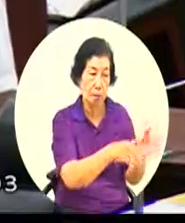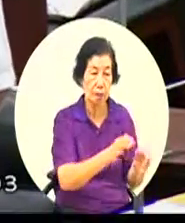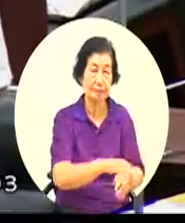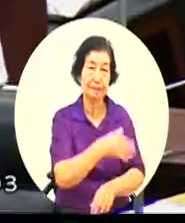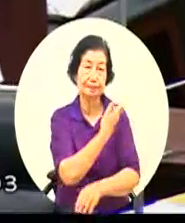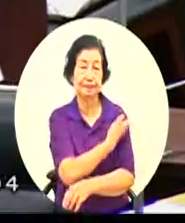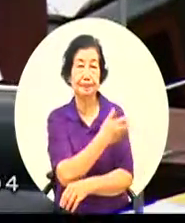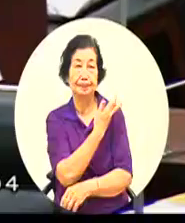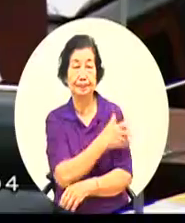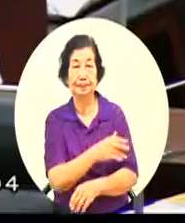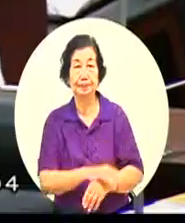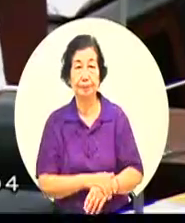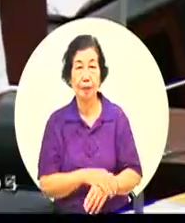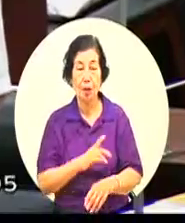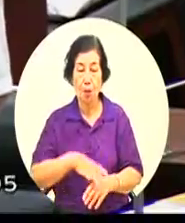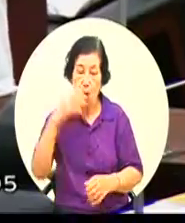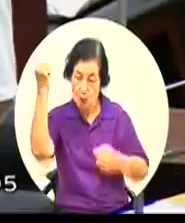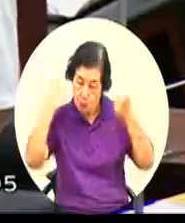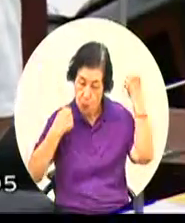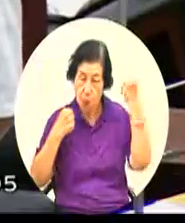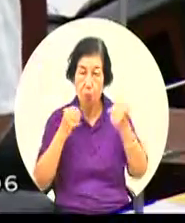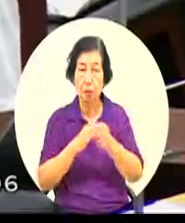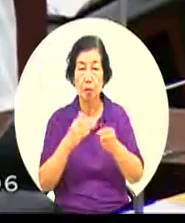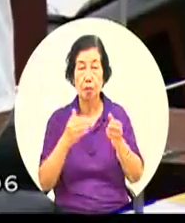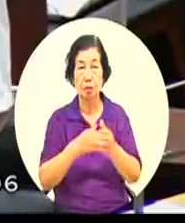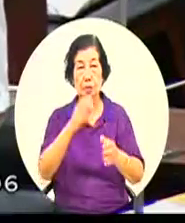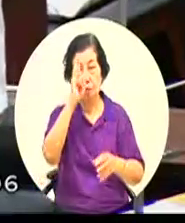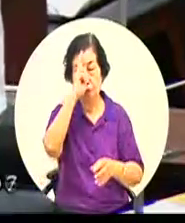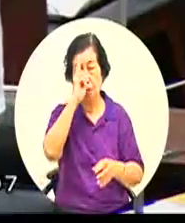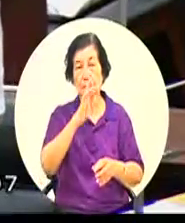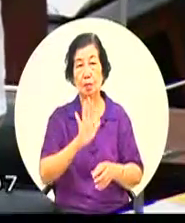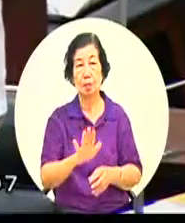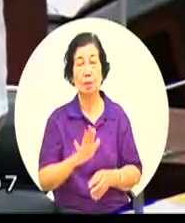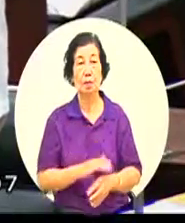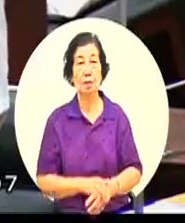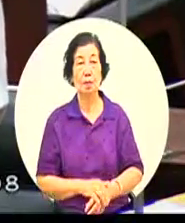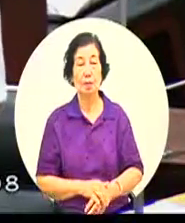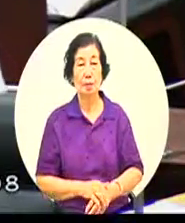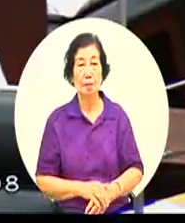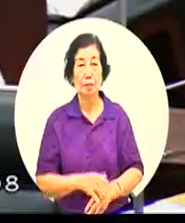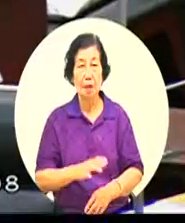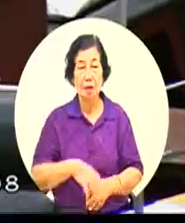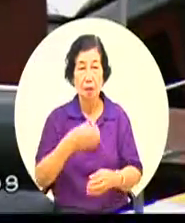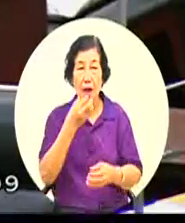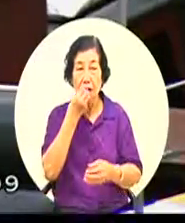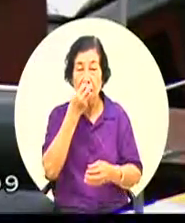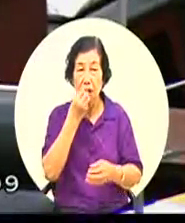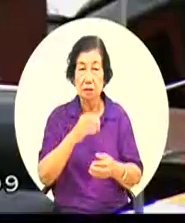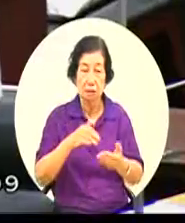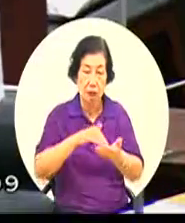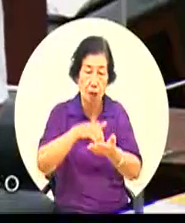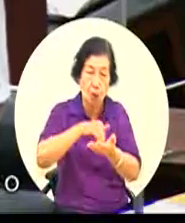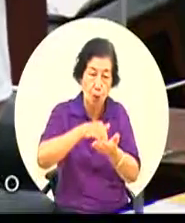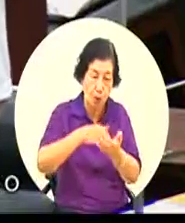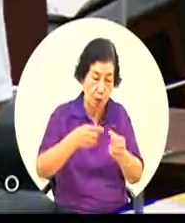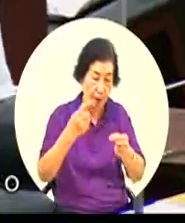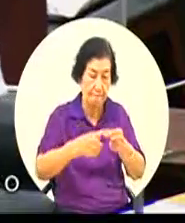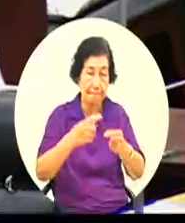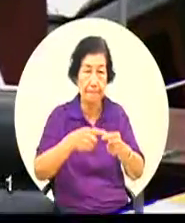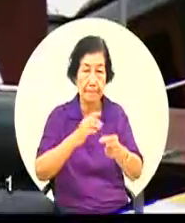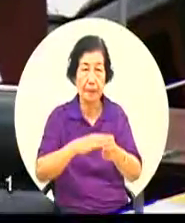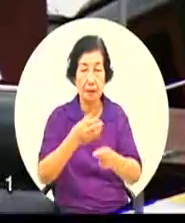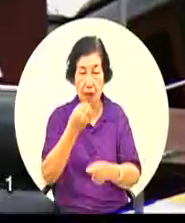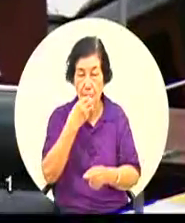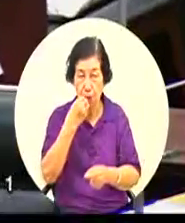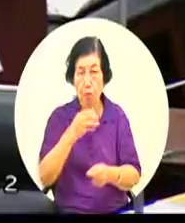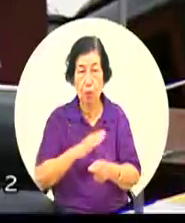我迄知影，我就去，去到中岛，我含面伫遐，食麻糍啦吼，含面伫遐食麻糍，含面伫